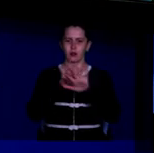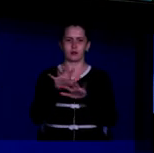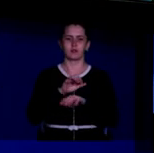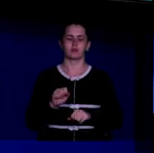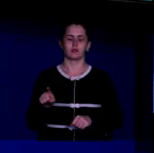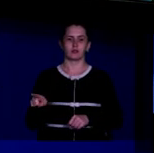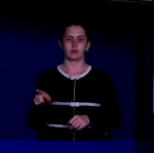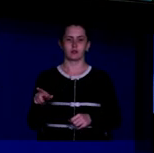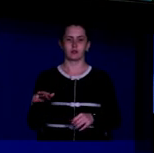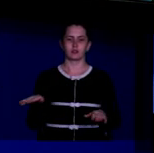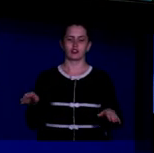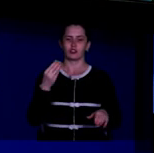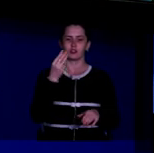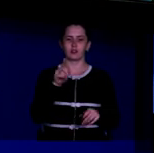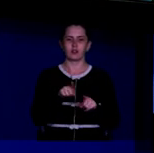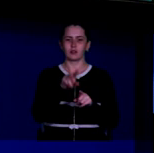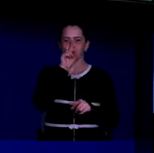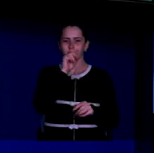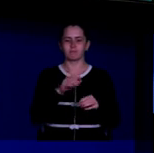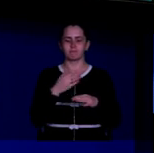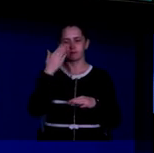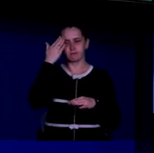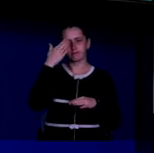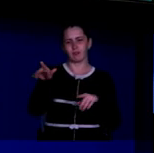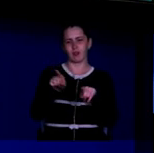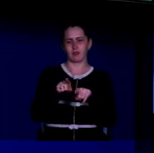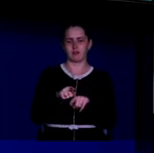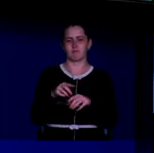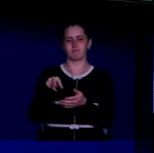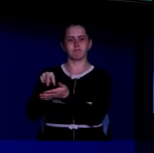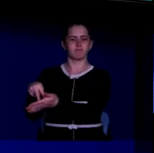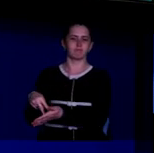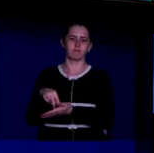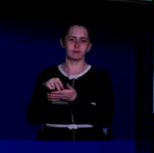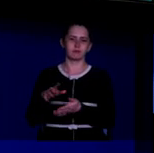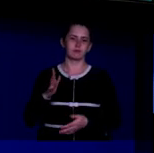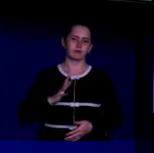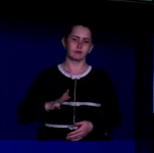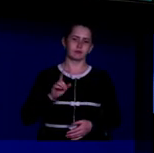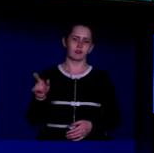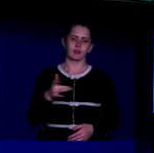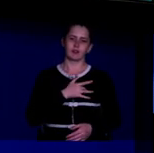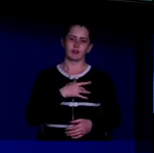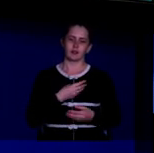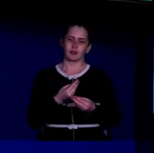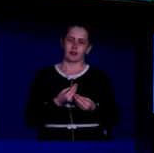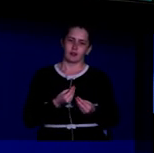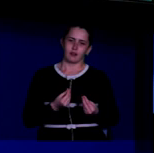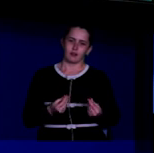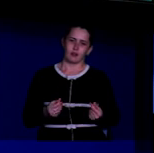Серая шейка держалась в стороне от косяка, как чужая. У старой утки изболелось все сердце,